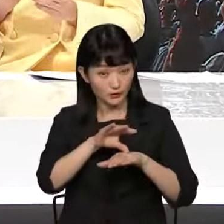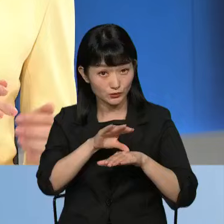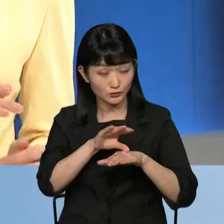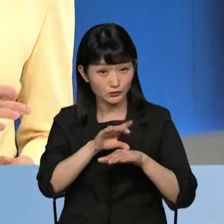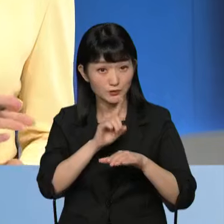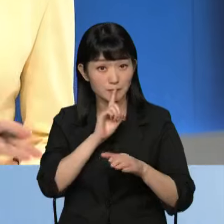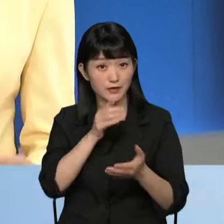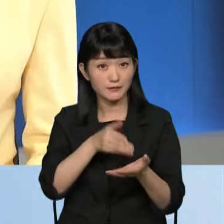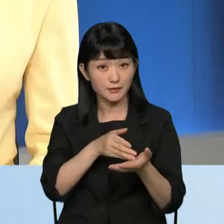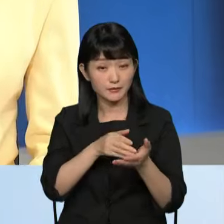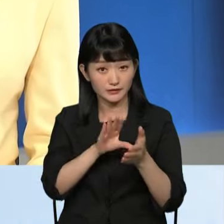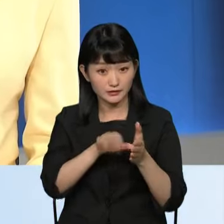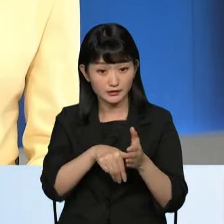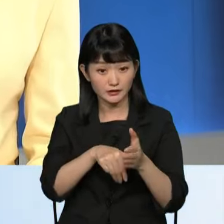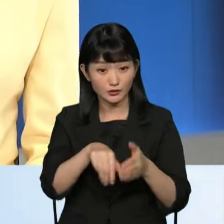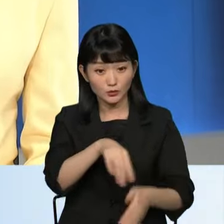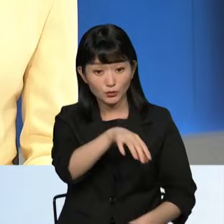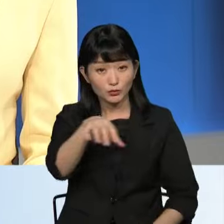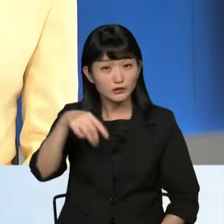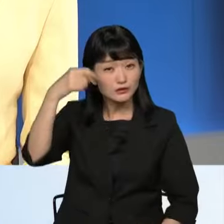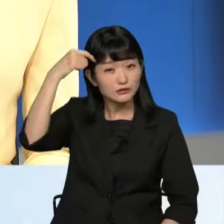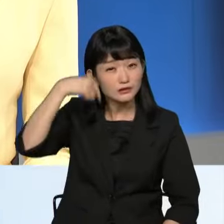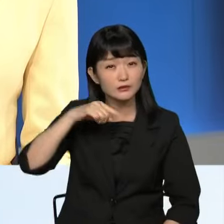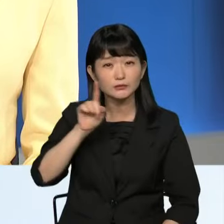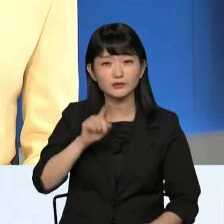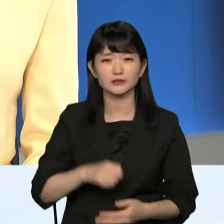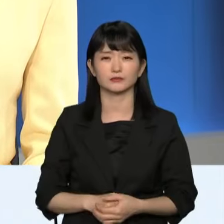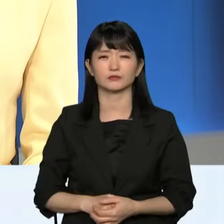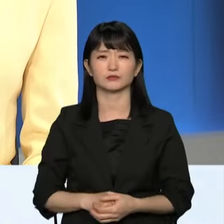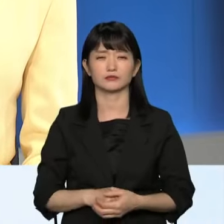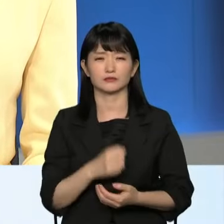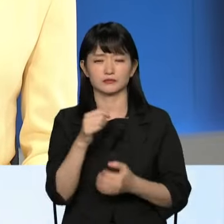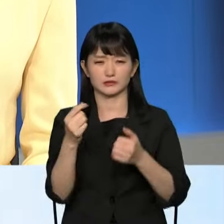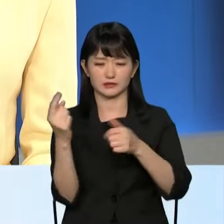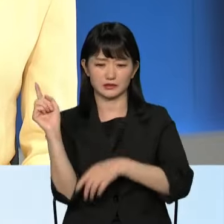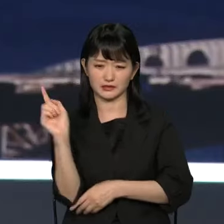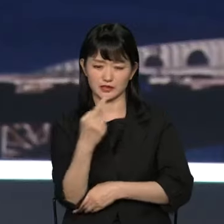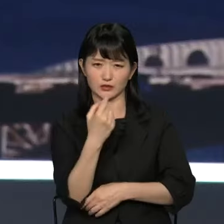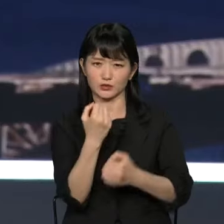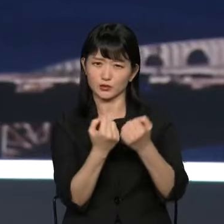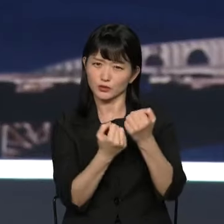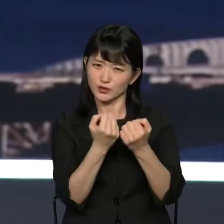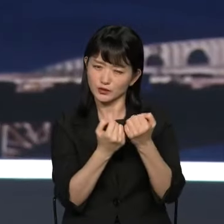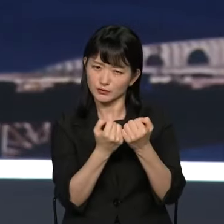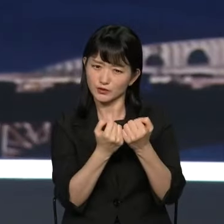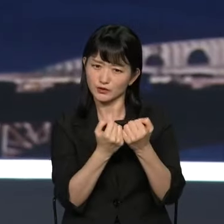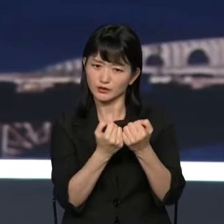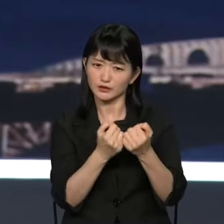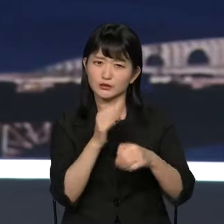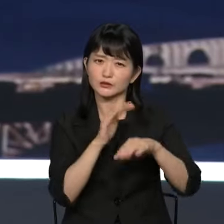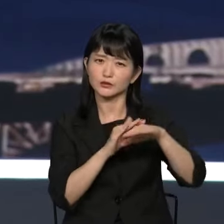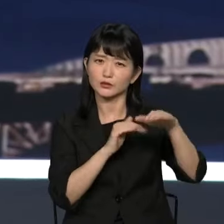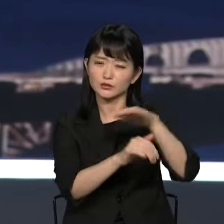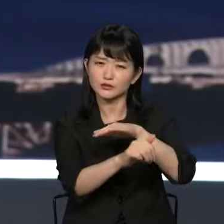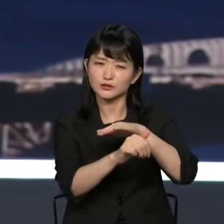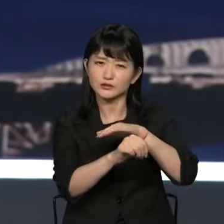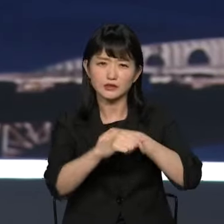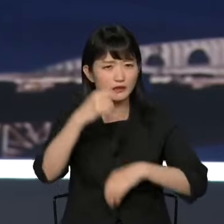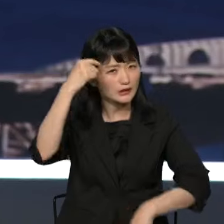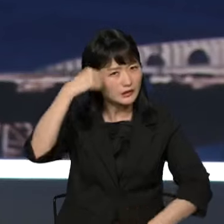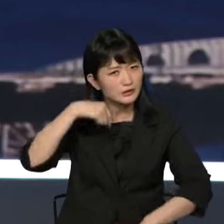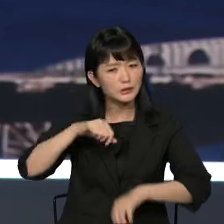현장에서 느끼시기에는 열기가 어떻습니까? 사실 그렇습니다. 뭐 중계라는 게 이 팬들의 그 느낌과 선수들의 플레이가 어떤